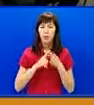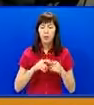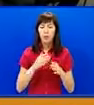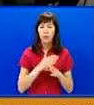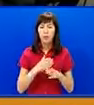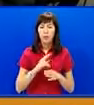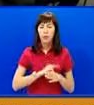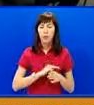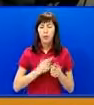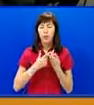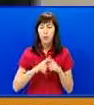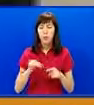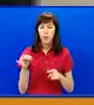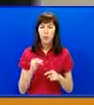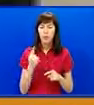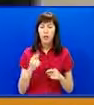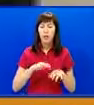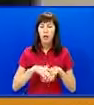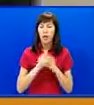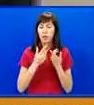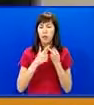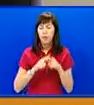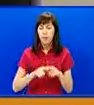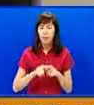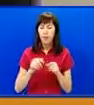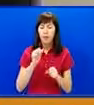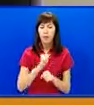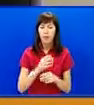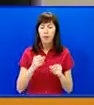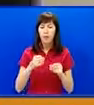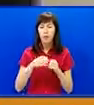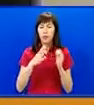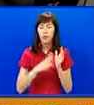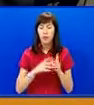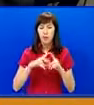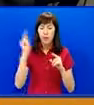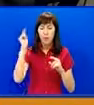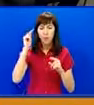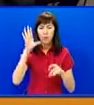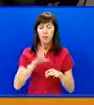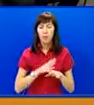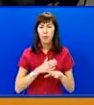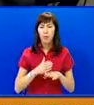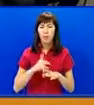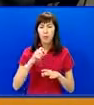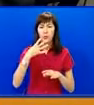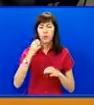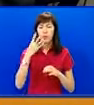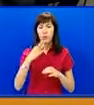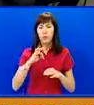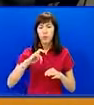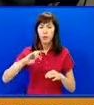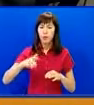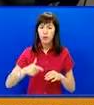классы робототехники. Так, на обновление материально-технической базы еще в 19 школах было выделено 114